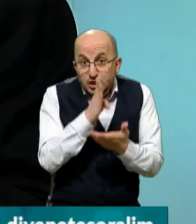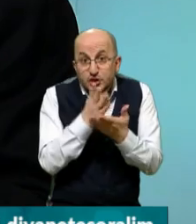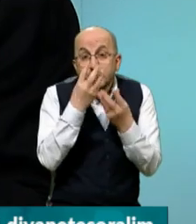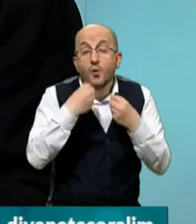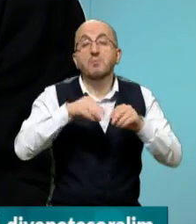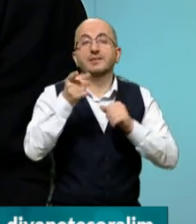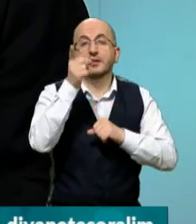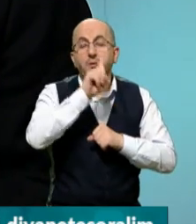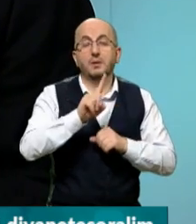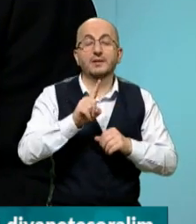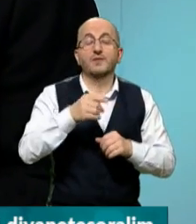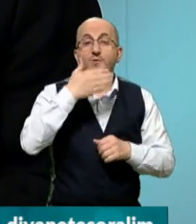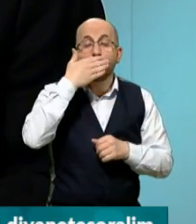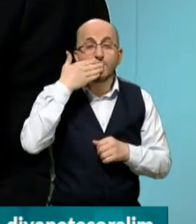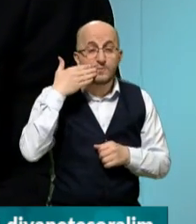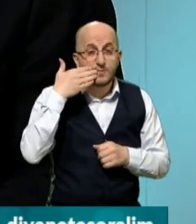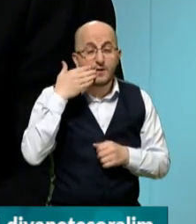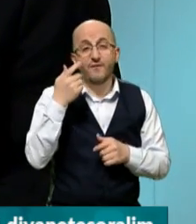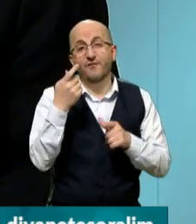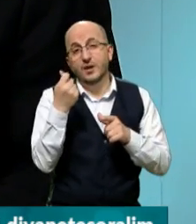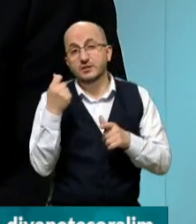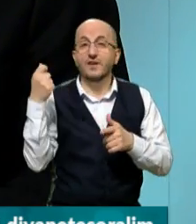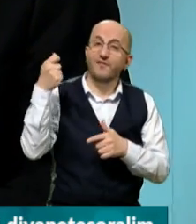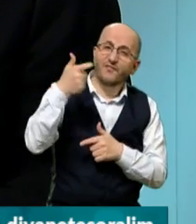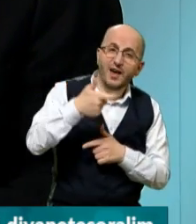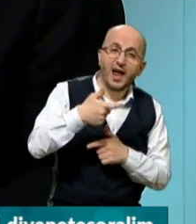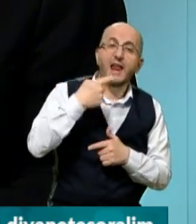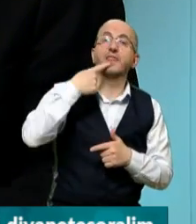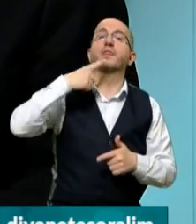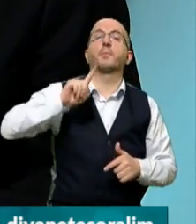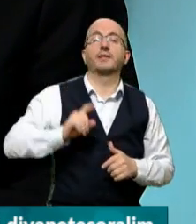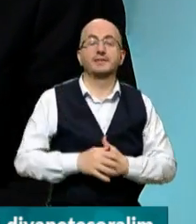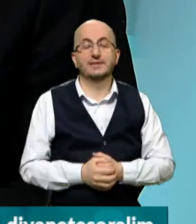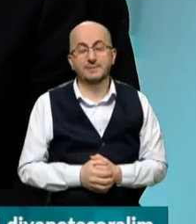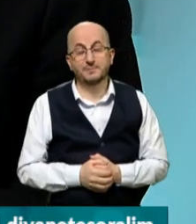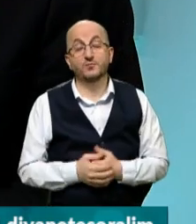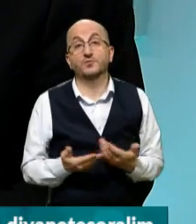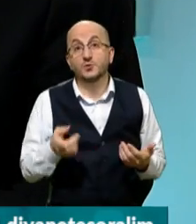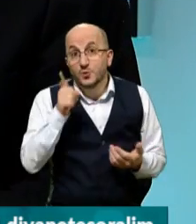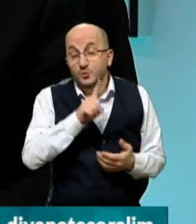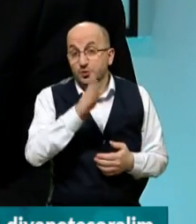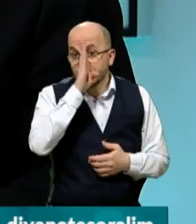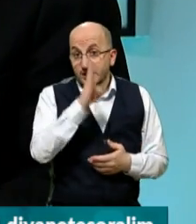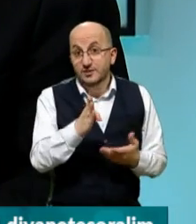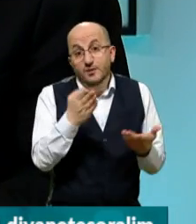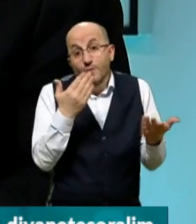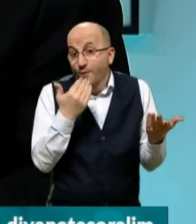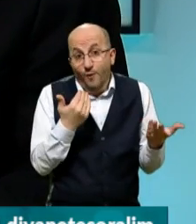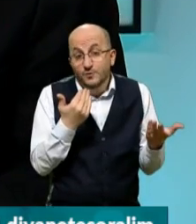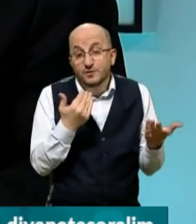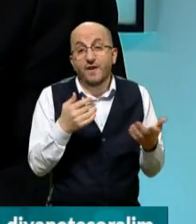da illa bu oruçların fidyesini ver diye hüküm vermem. Çünkü kesinlik olmadığı